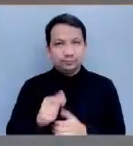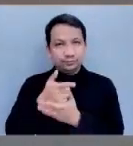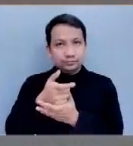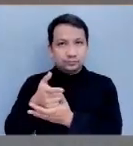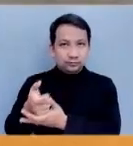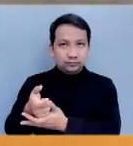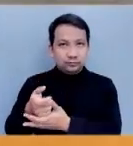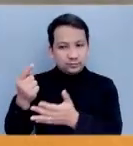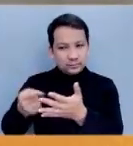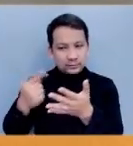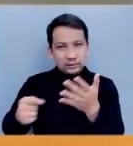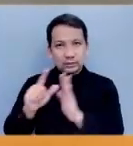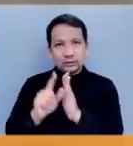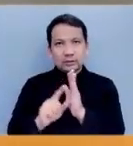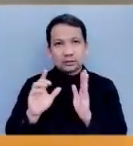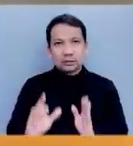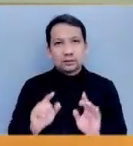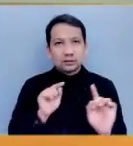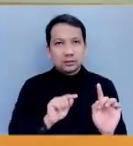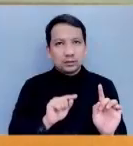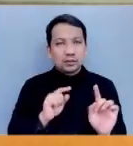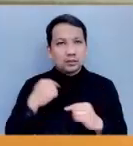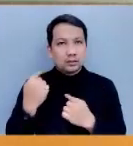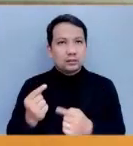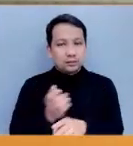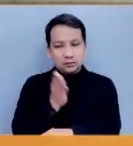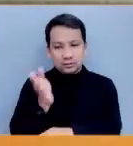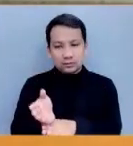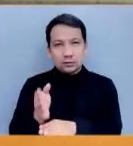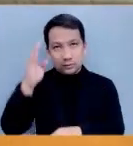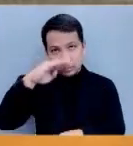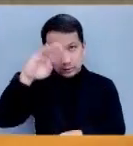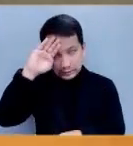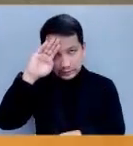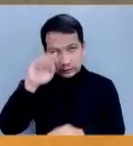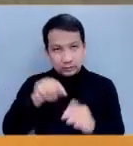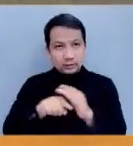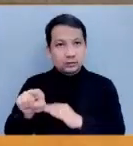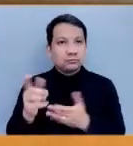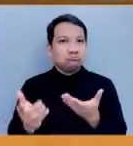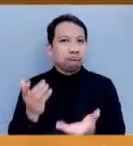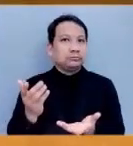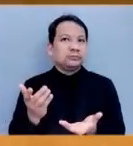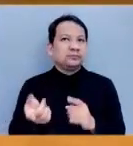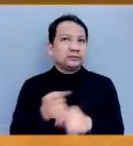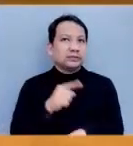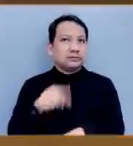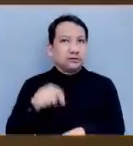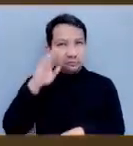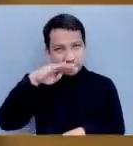pamamaril kay attorney. Ang suspect po natin doon po tumakbo sa area po ng Cavite. So yung probability na galing ito ng Cavite